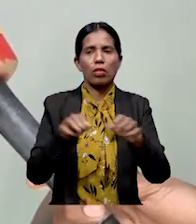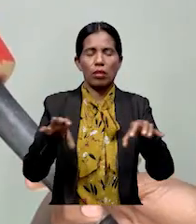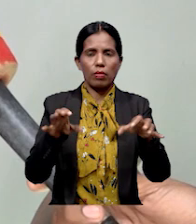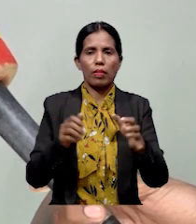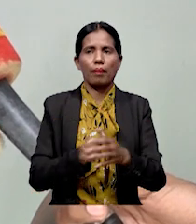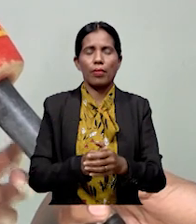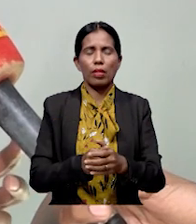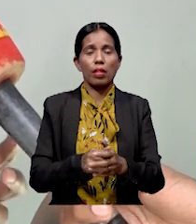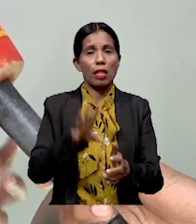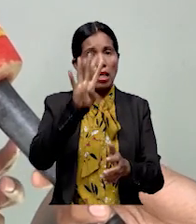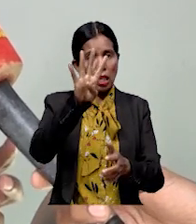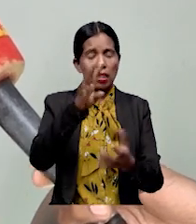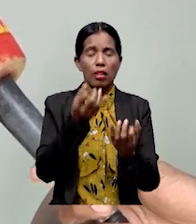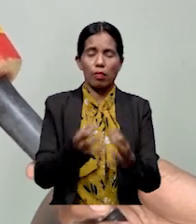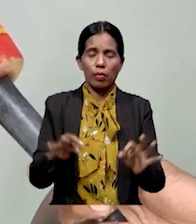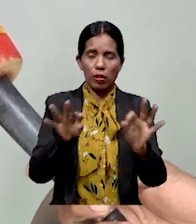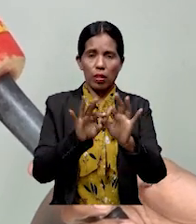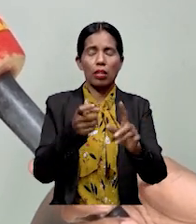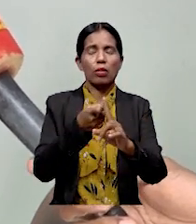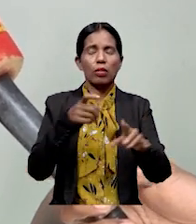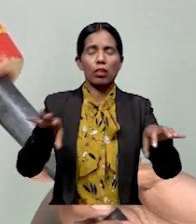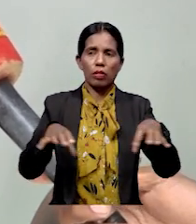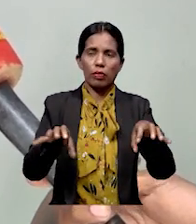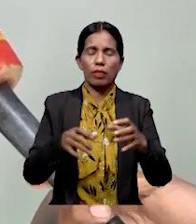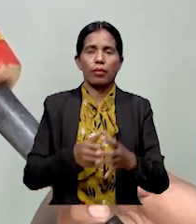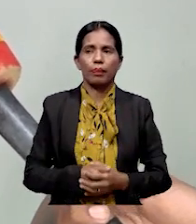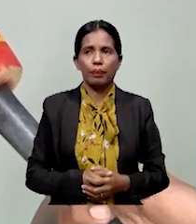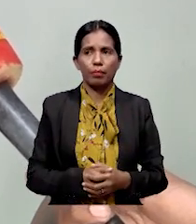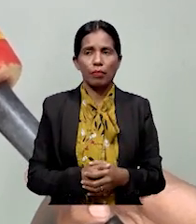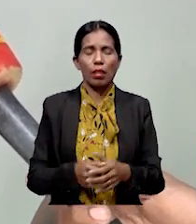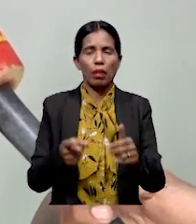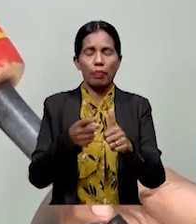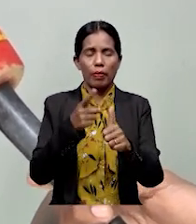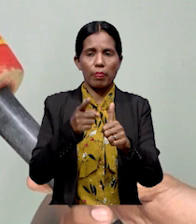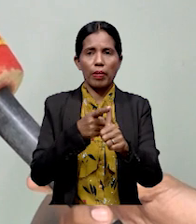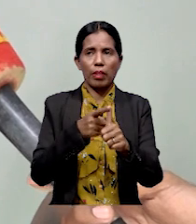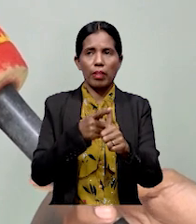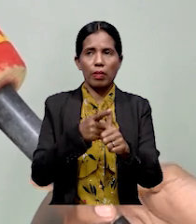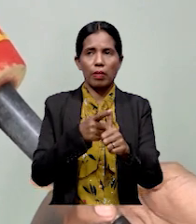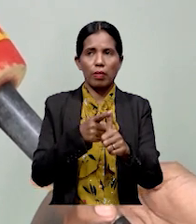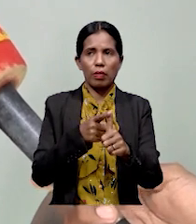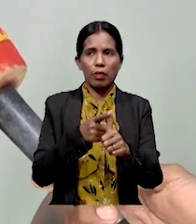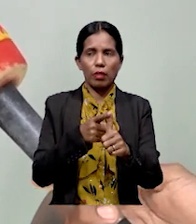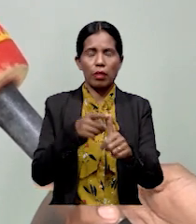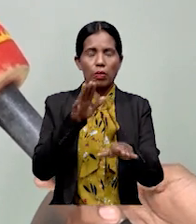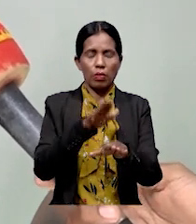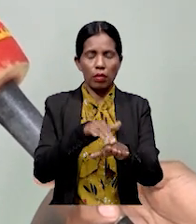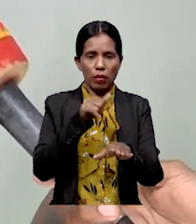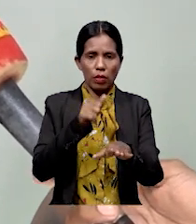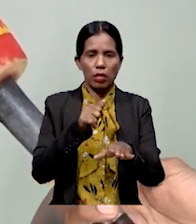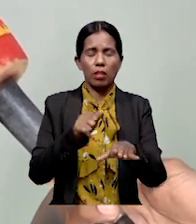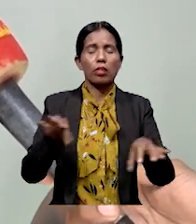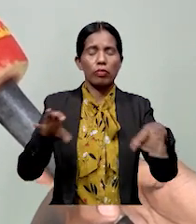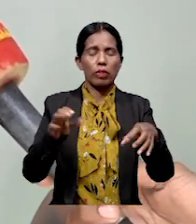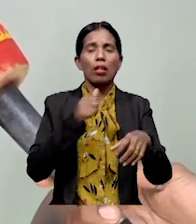hat important husi husi servis idane nene. Primero maka boluna ya usi obras missionaris pontifices